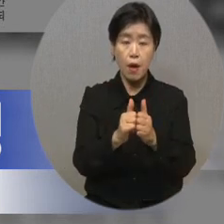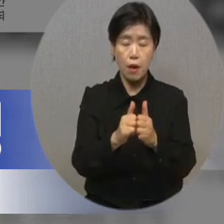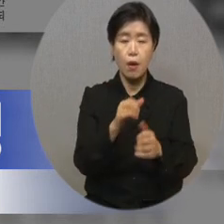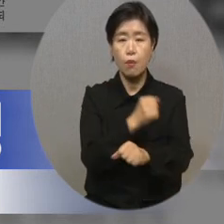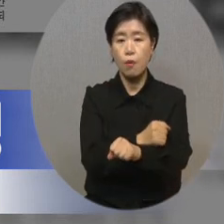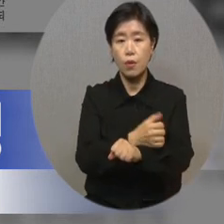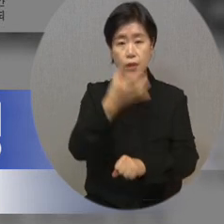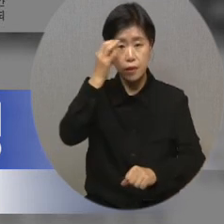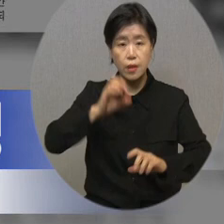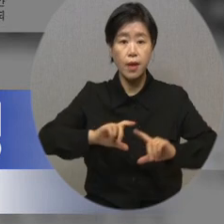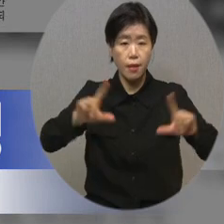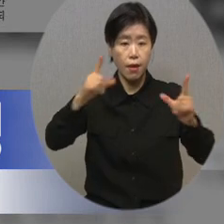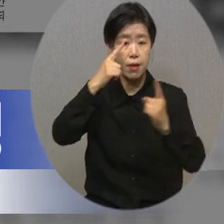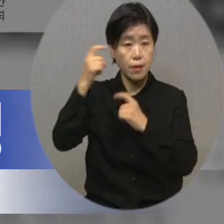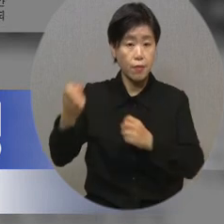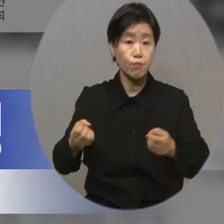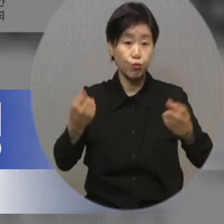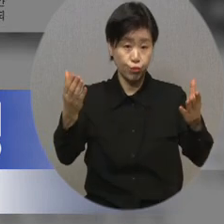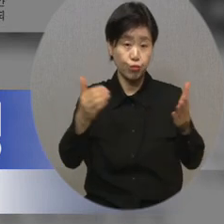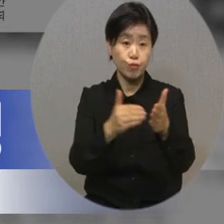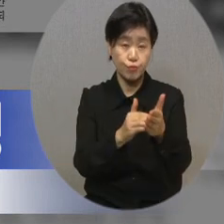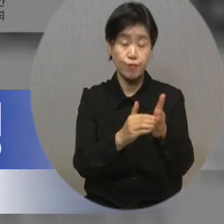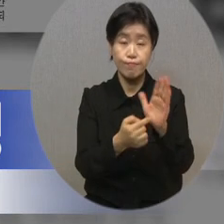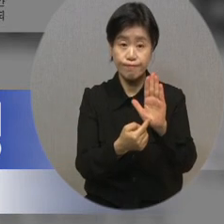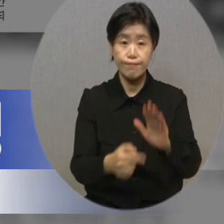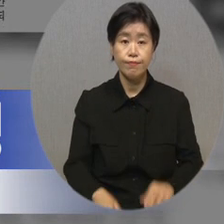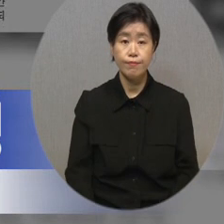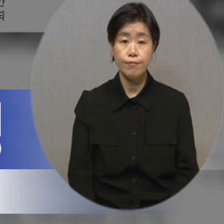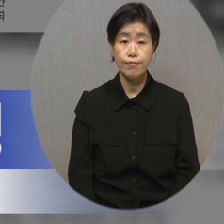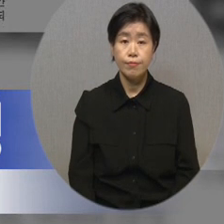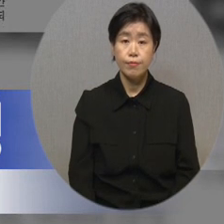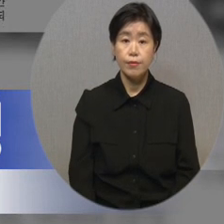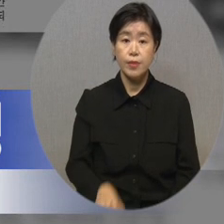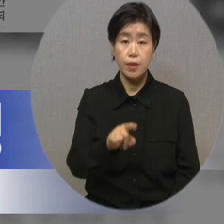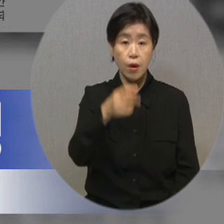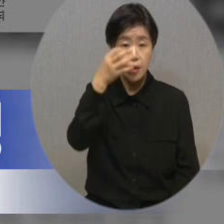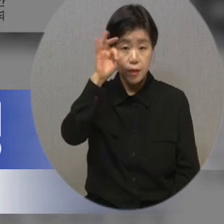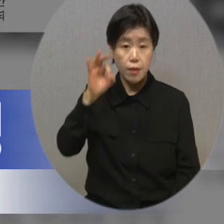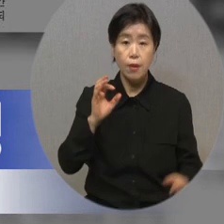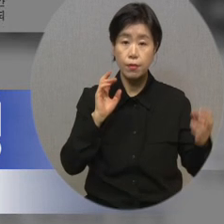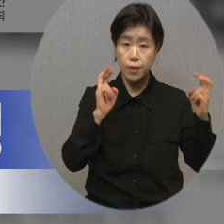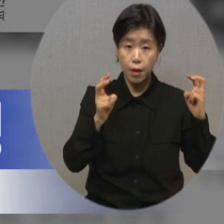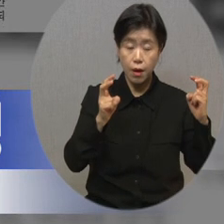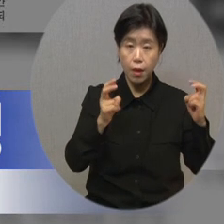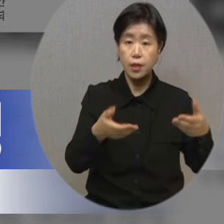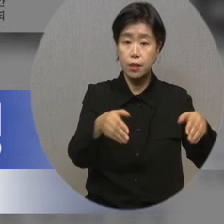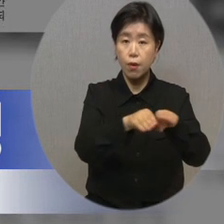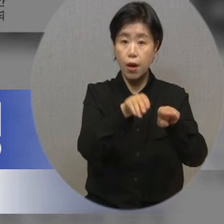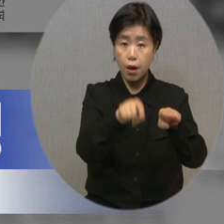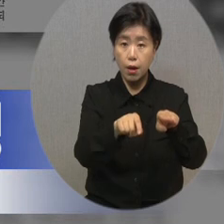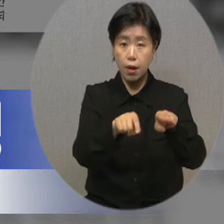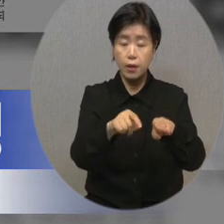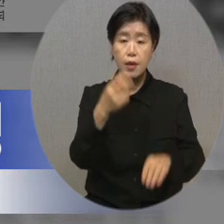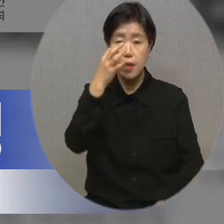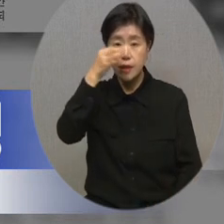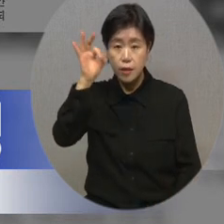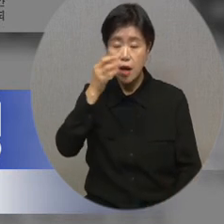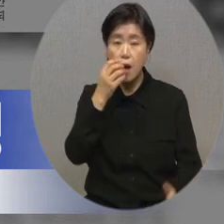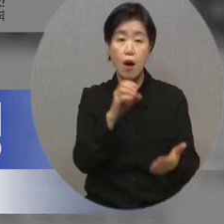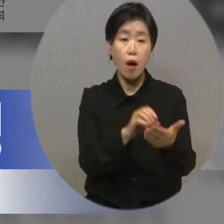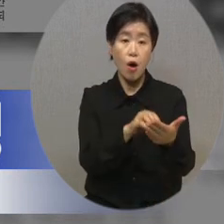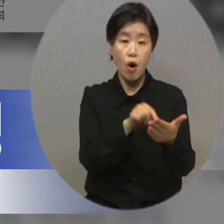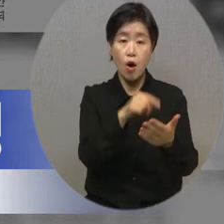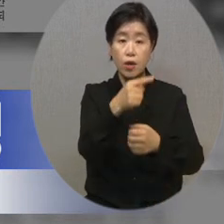가졌다는 소식도 함께 전하고 있습니다 한편 지역사회 공원 인정 기업과 기간에는 승인일로부터 1년간